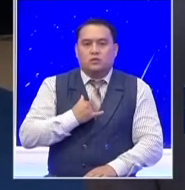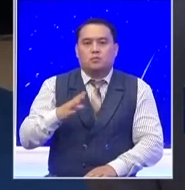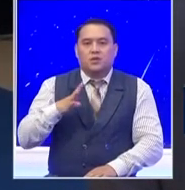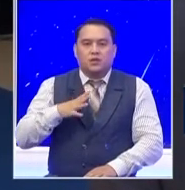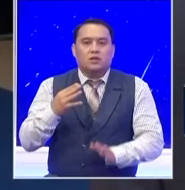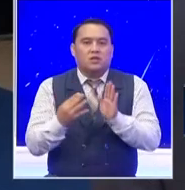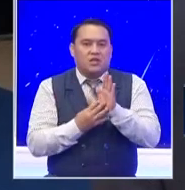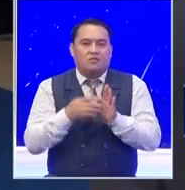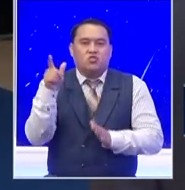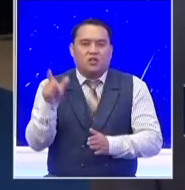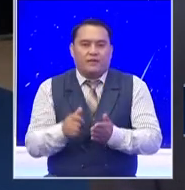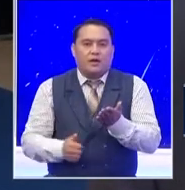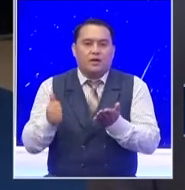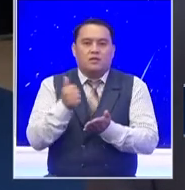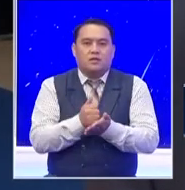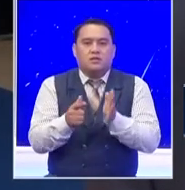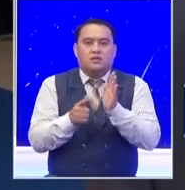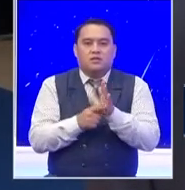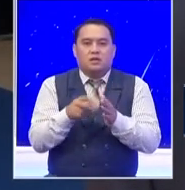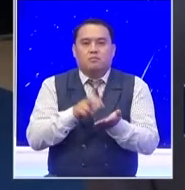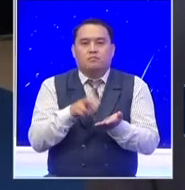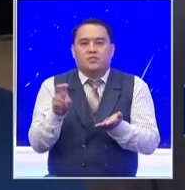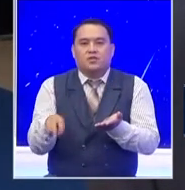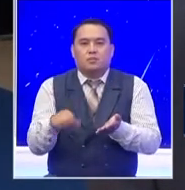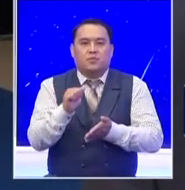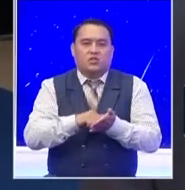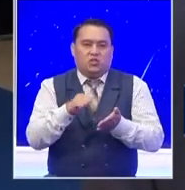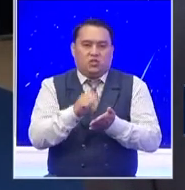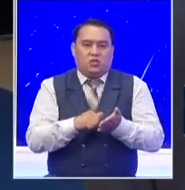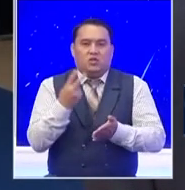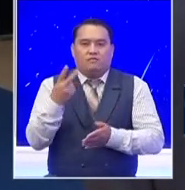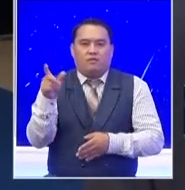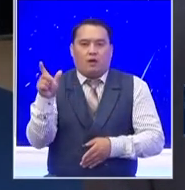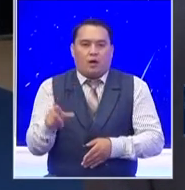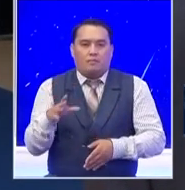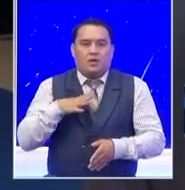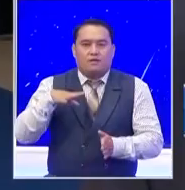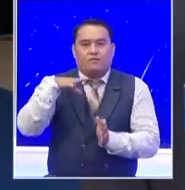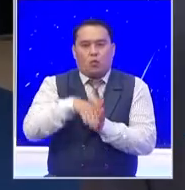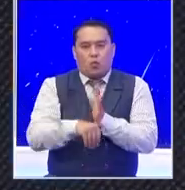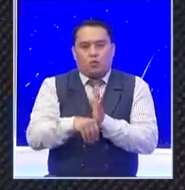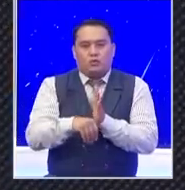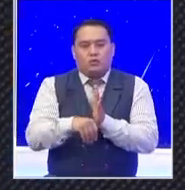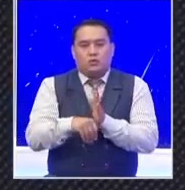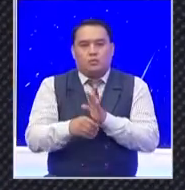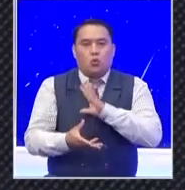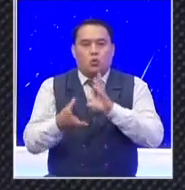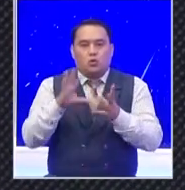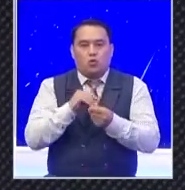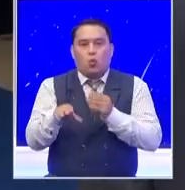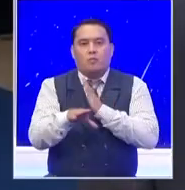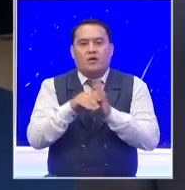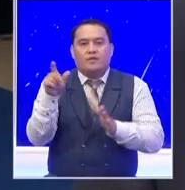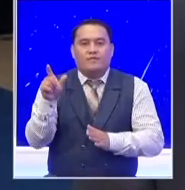кандидатов выдвинуто. 7 кандидатов выбыли по тем или иным причинам. 2 кандидата были включены в избирательный бюллетень. По итогам